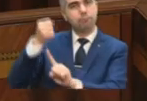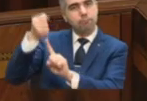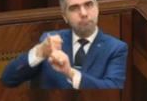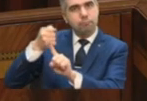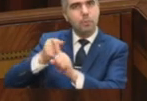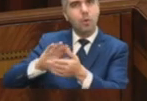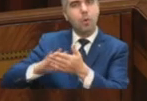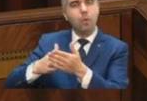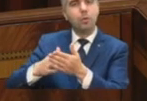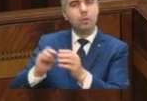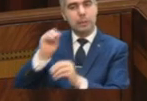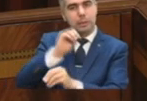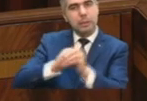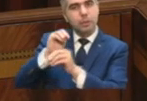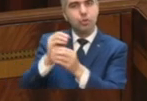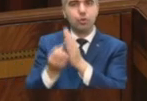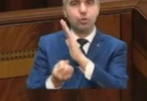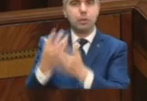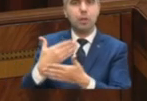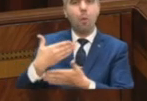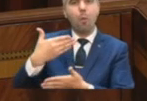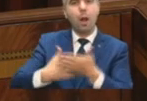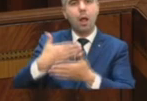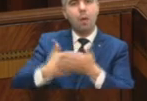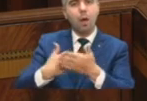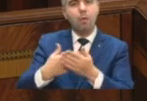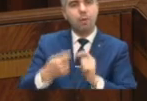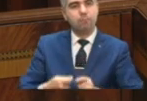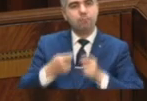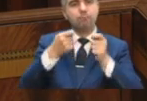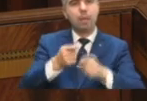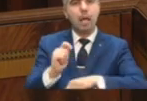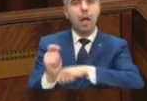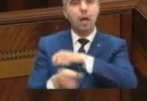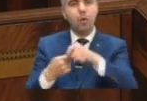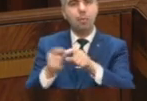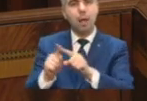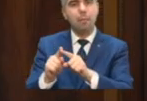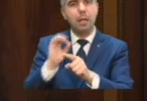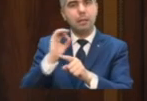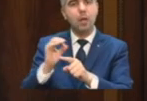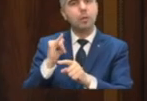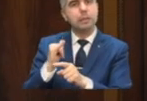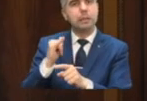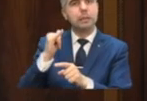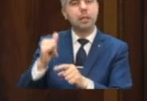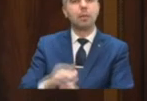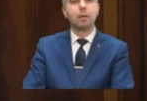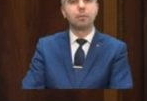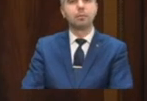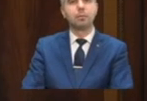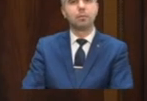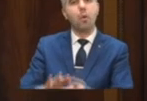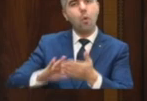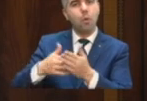الرامية لإعداد جيل جديد من وثائق التعمير المرتكزة على مبادئ التعمير المستدام، مع مواصلة